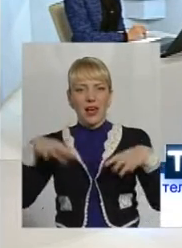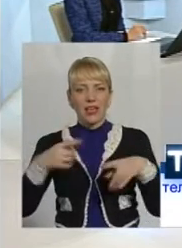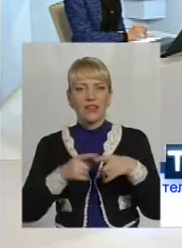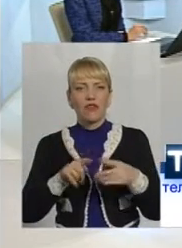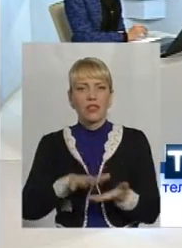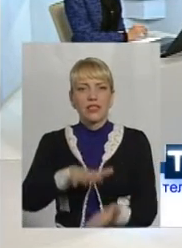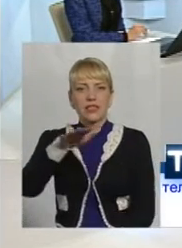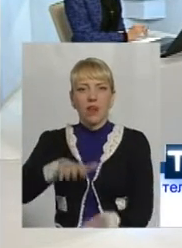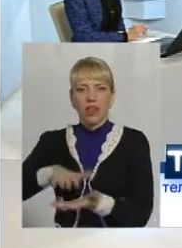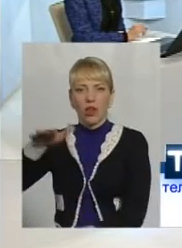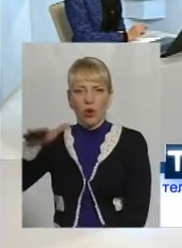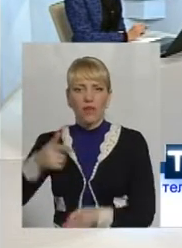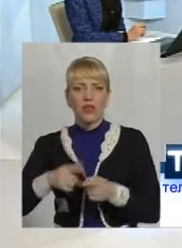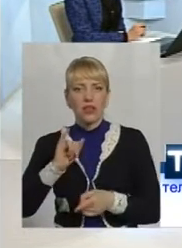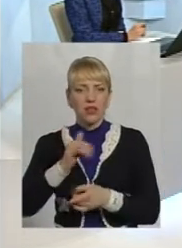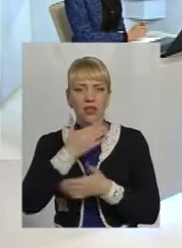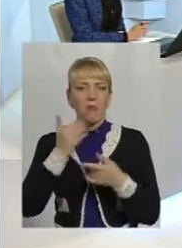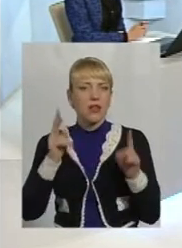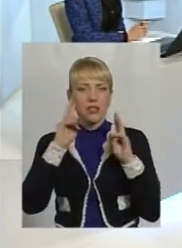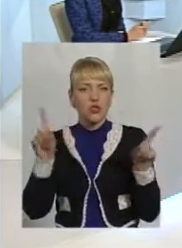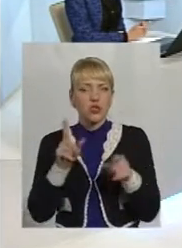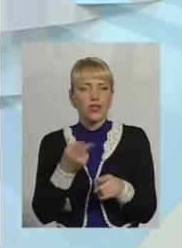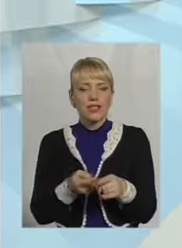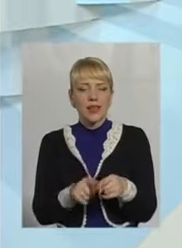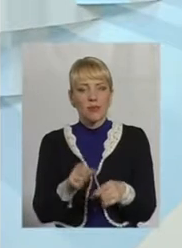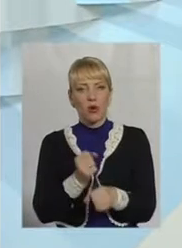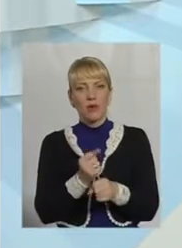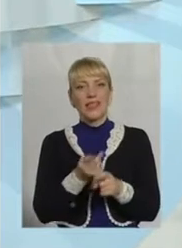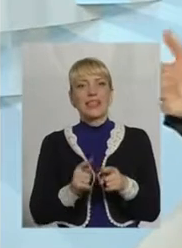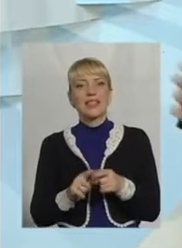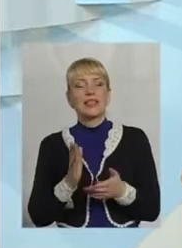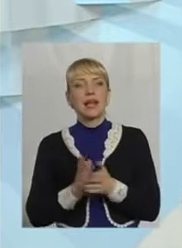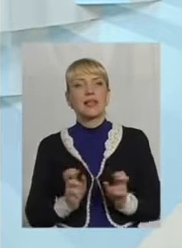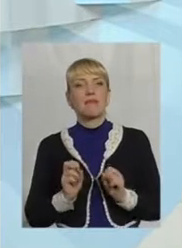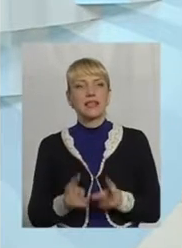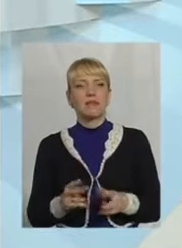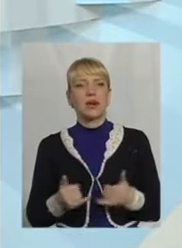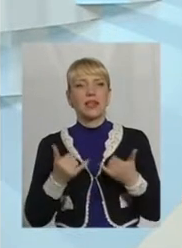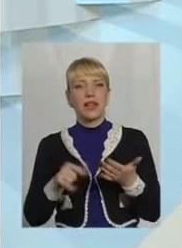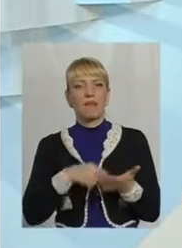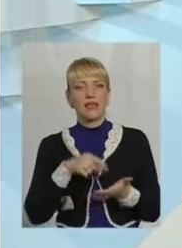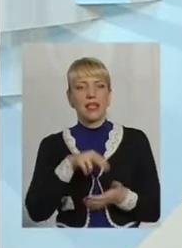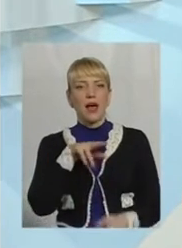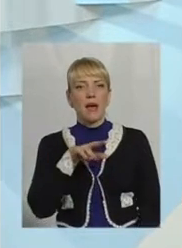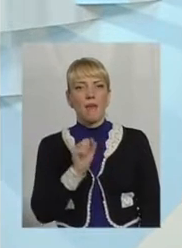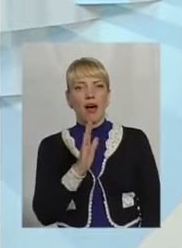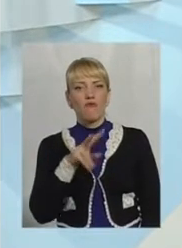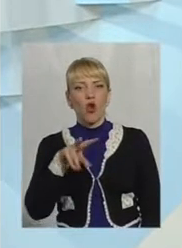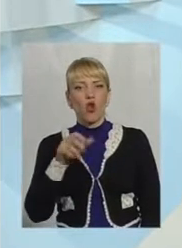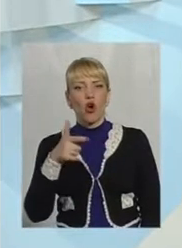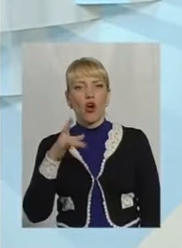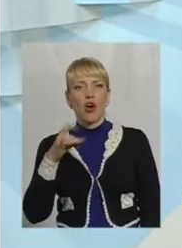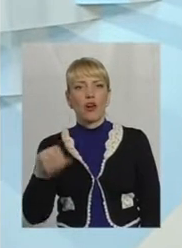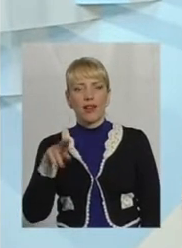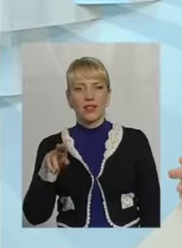немає яким чином, що з ними зробити, і вони створюють реальну небезпеку для міста Павлограда. А тепер щодо